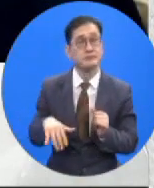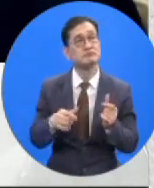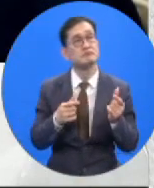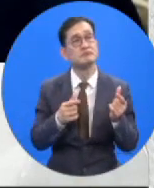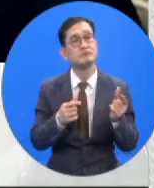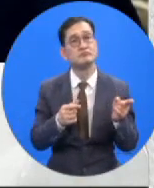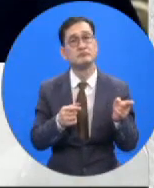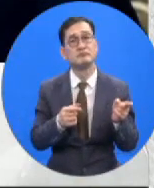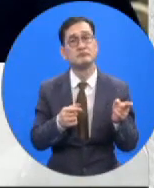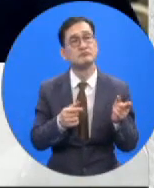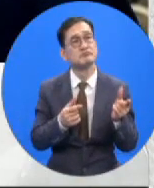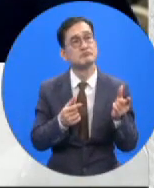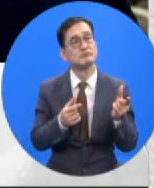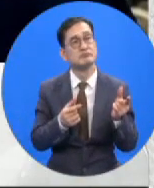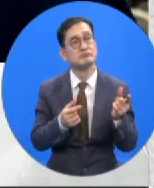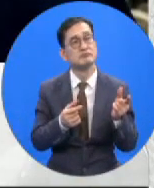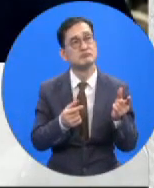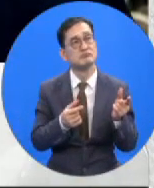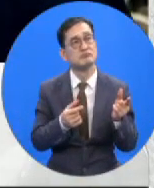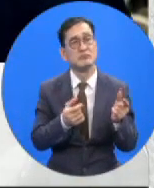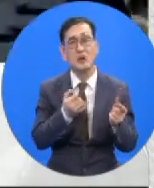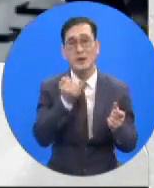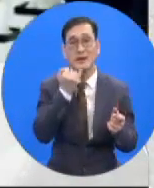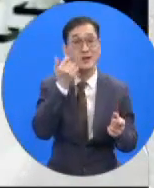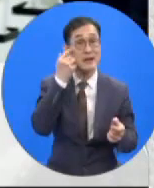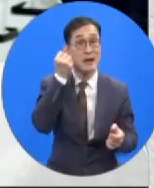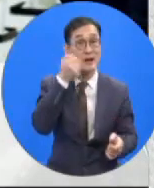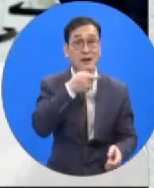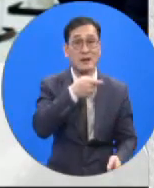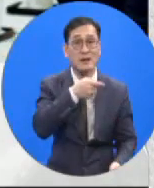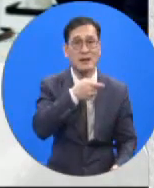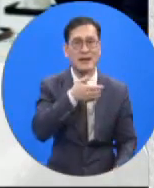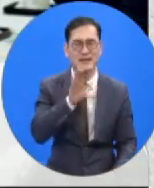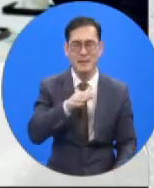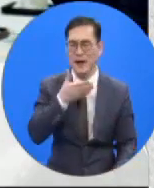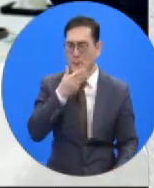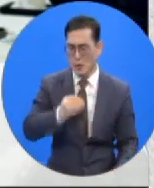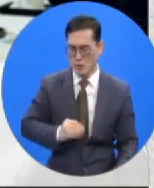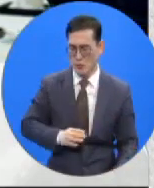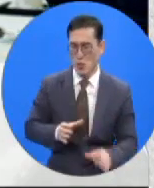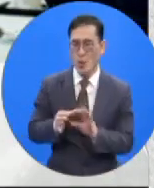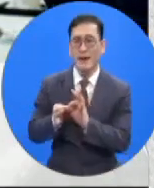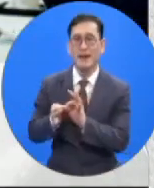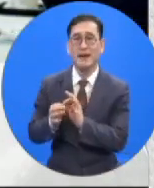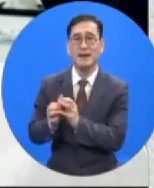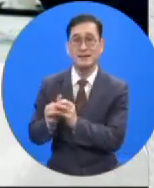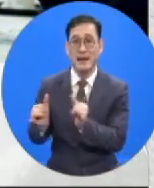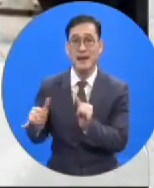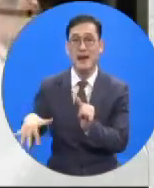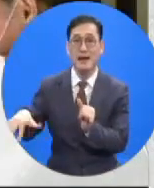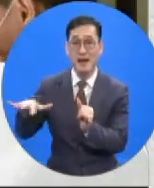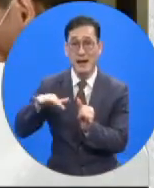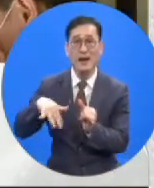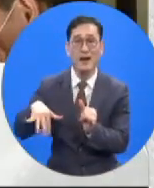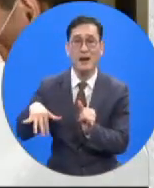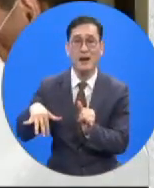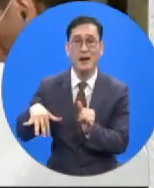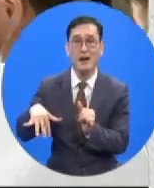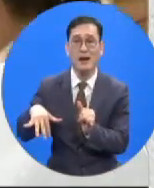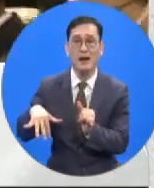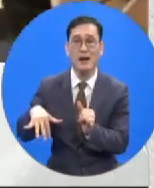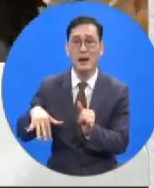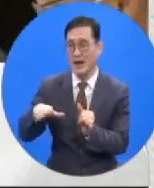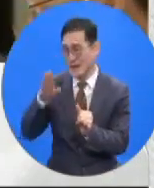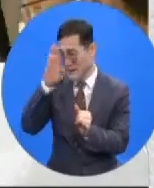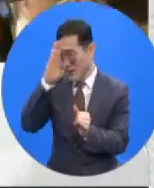제발 부탁하고 싶은 것은 보건복지 9 관련된 책 임 병 관리본부 관련된 통 절에